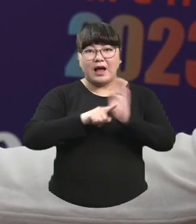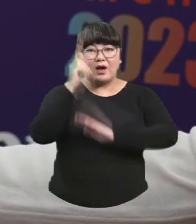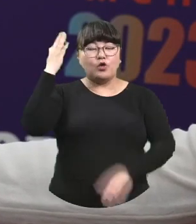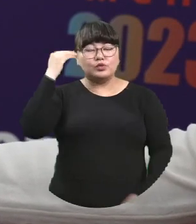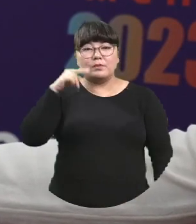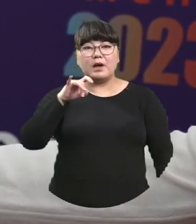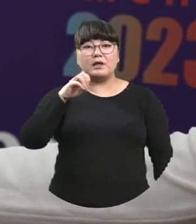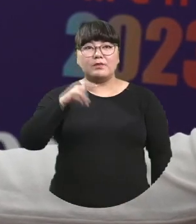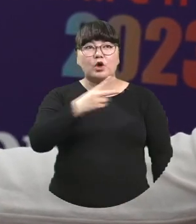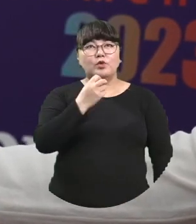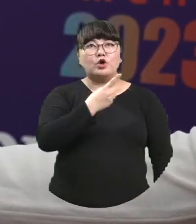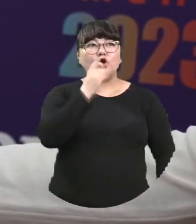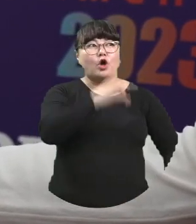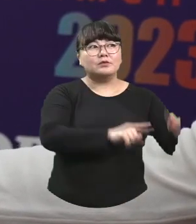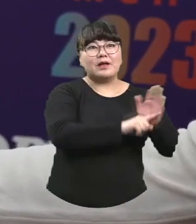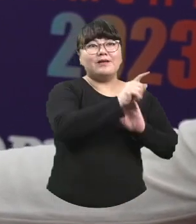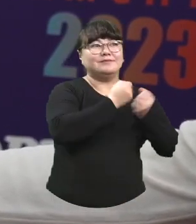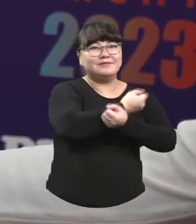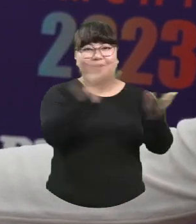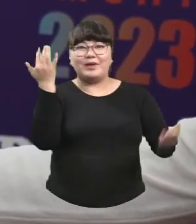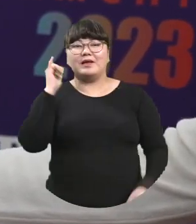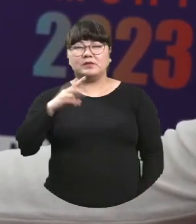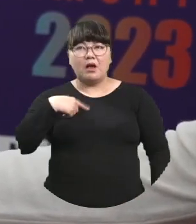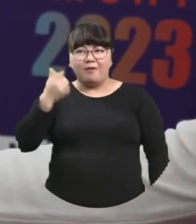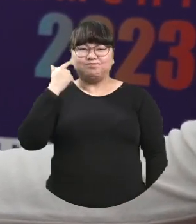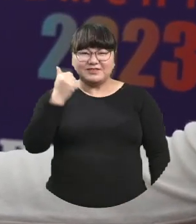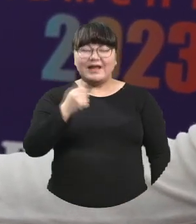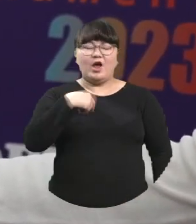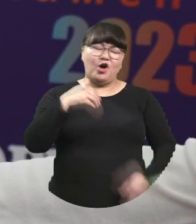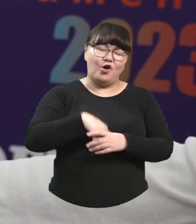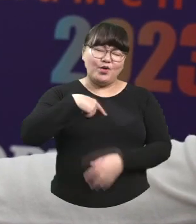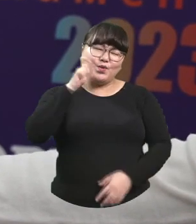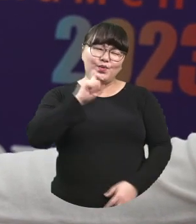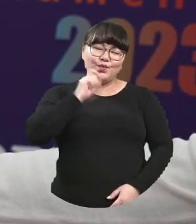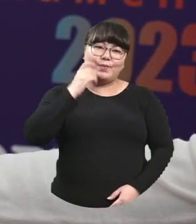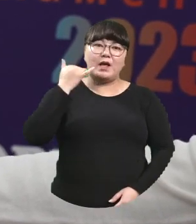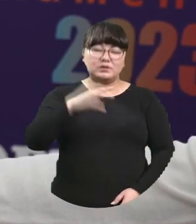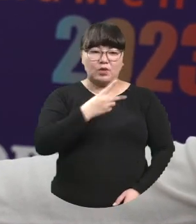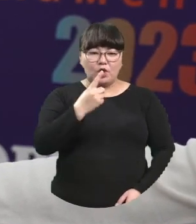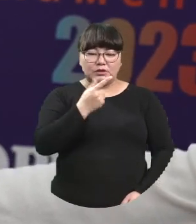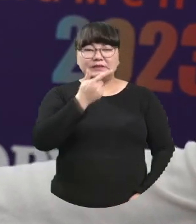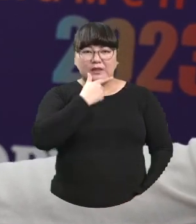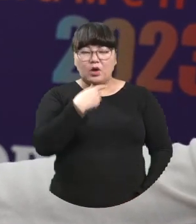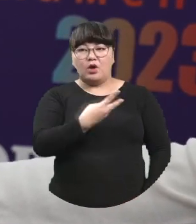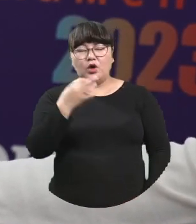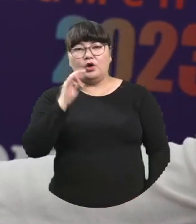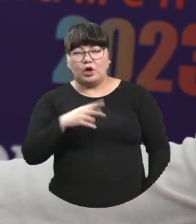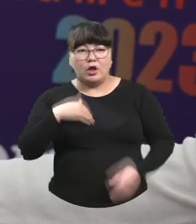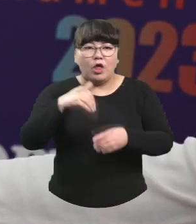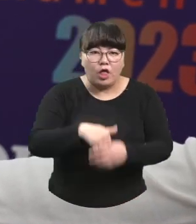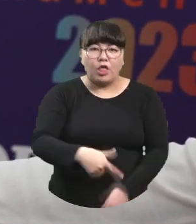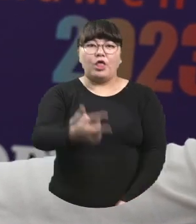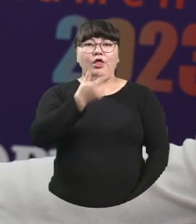парламент хөтөлбөрт ингээд 21 онд зарлагдсан шүү дээ. Яг тэр үед мэдэнгүүтээ ингээд оролцсон гэж бодож байсан. Тэгээд тэр хондоо чадаагүй. Тэгээд 22 онд